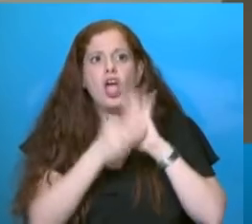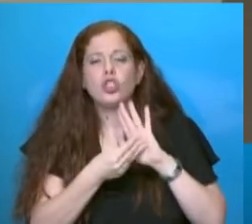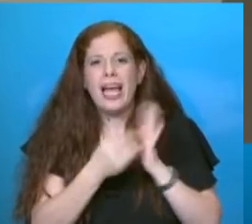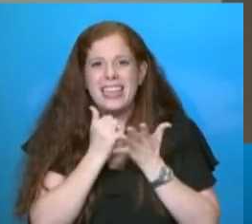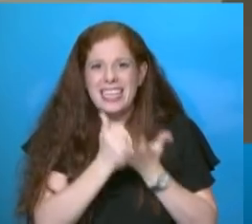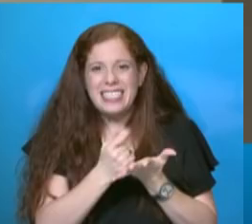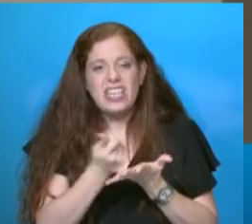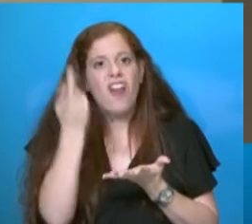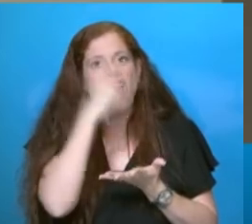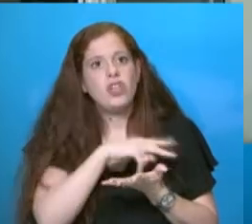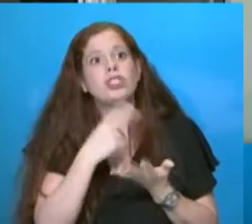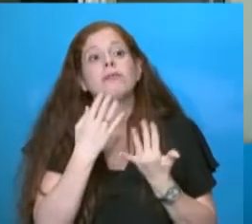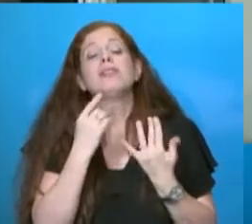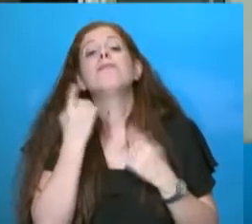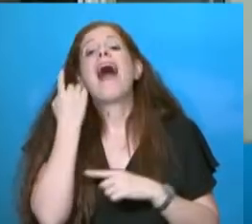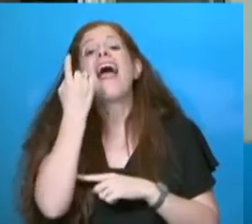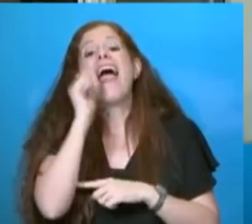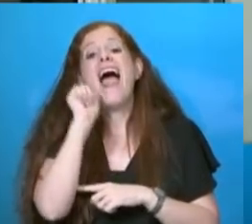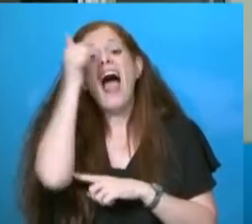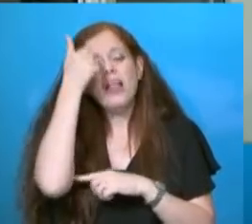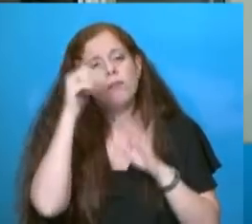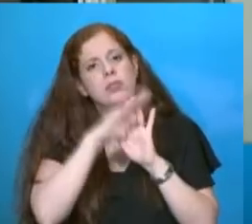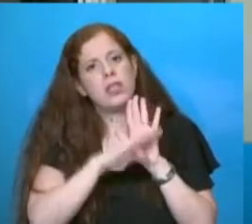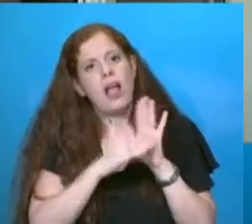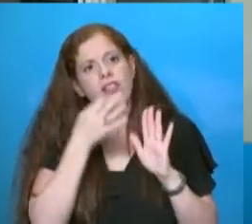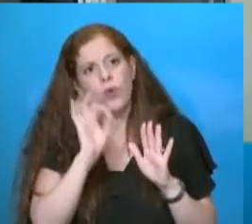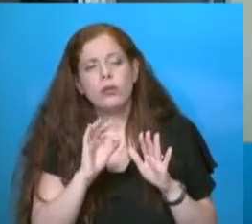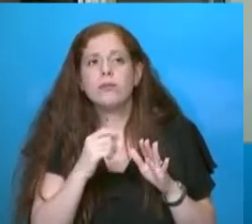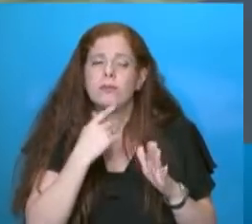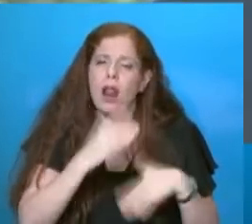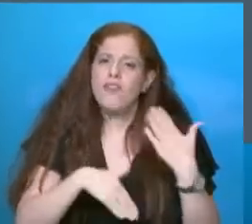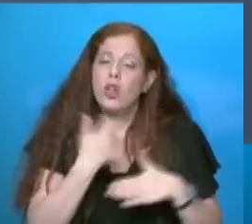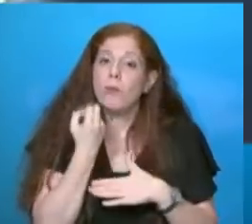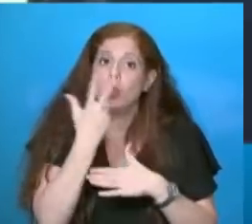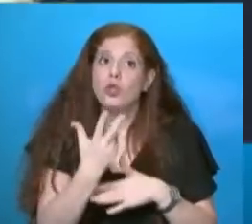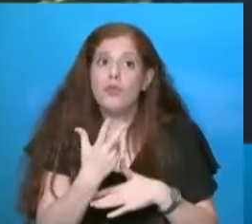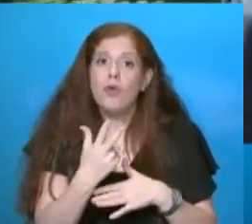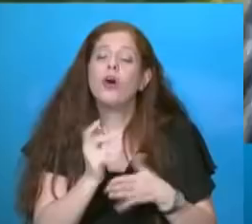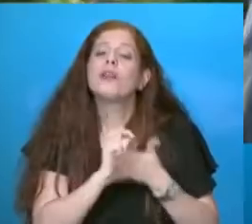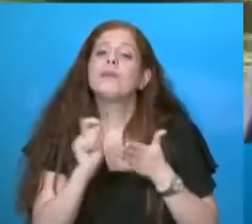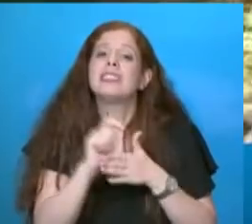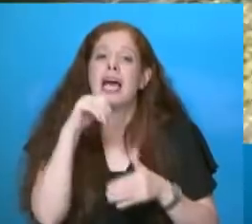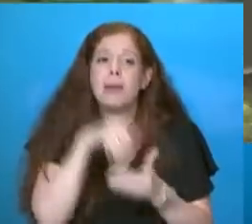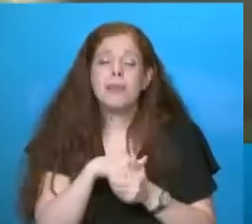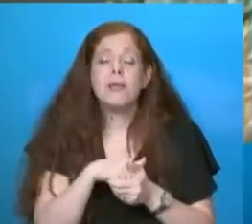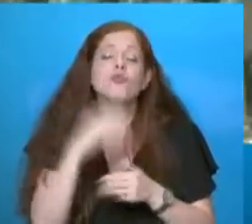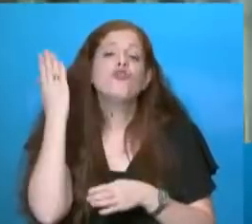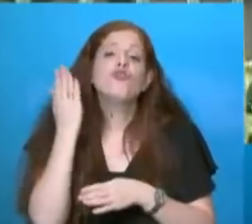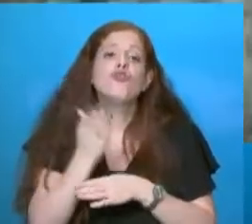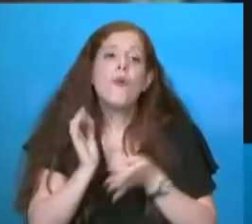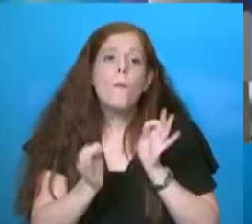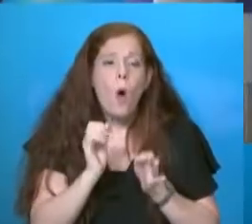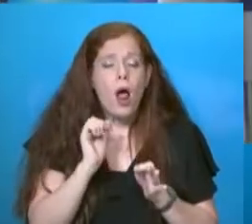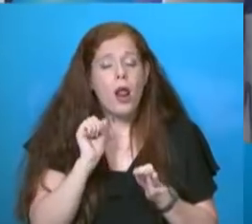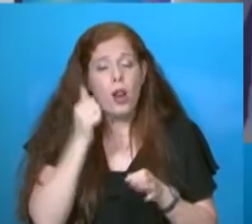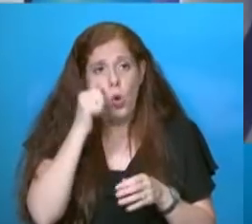מספר אחד בסדר עדיפויות. לפי הנועל, בעוד כ3 שבועות יקיים משרד הפנים שימוע לראש העיר, לאחריו יש סיכוי שיוחלט על